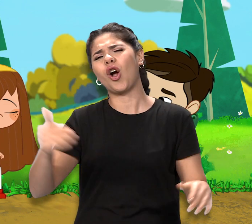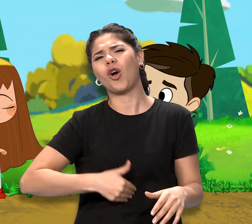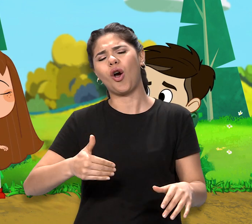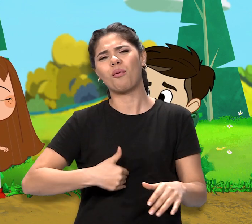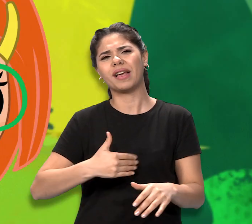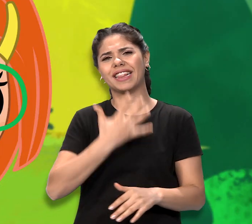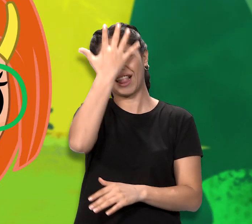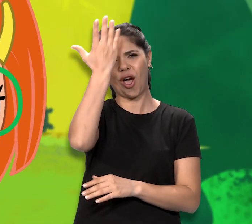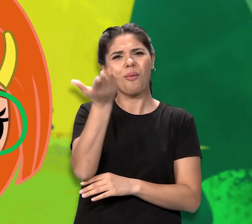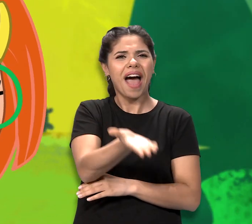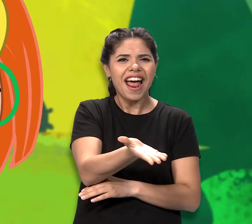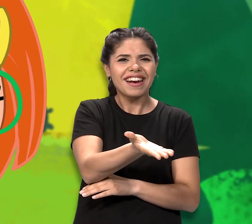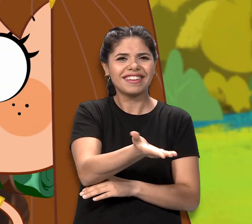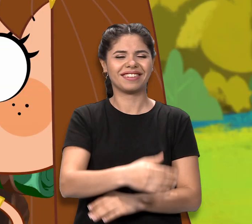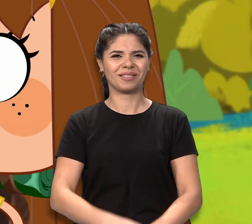Ömer.